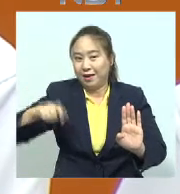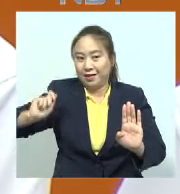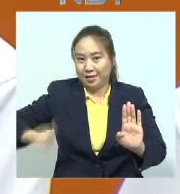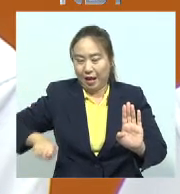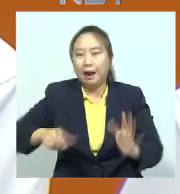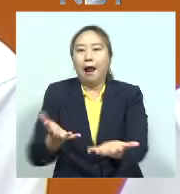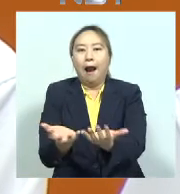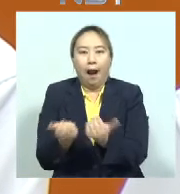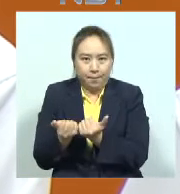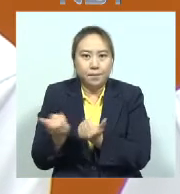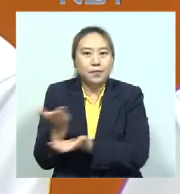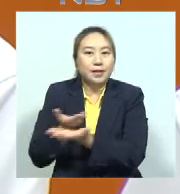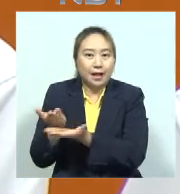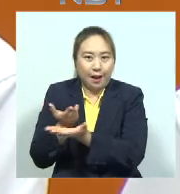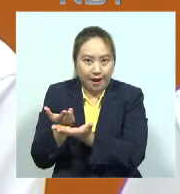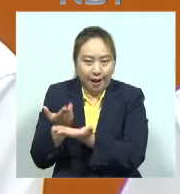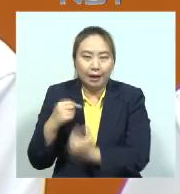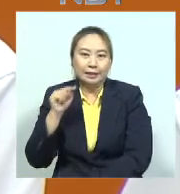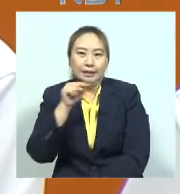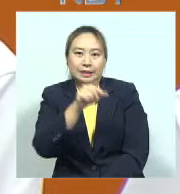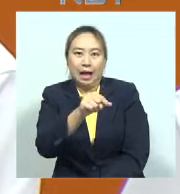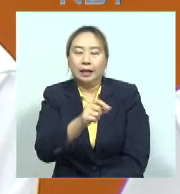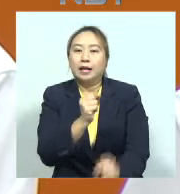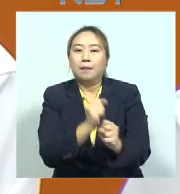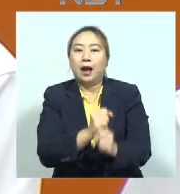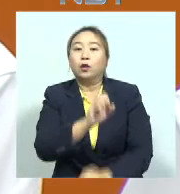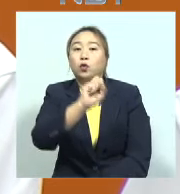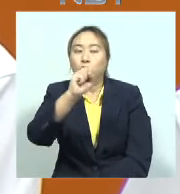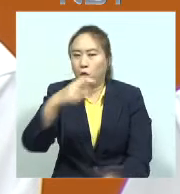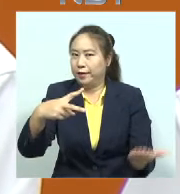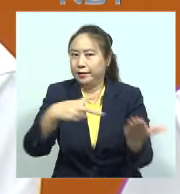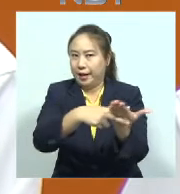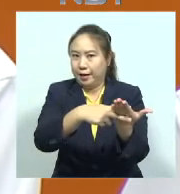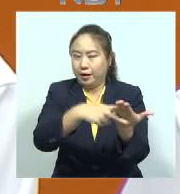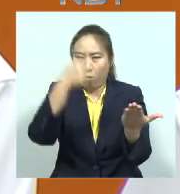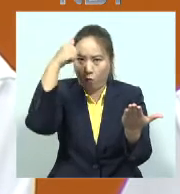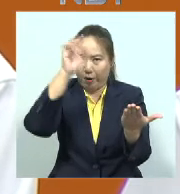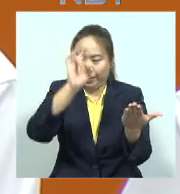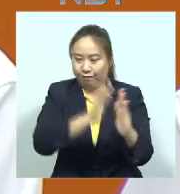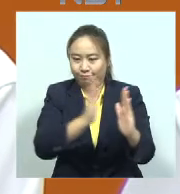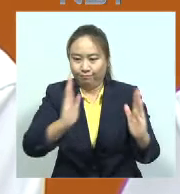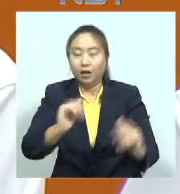ติรับคำร้องไว้พิจารณาและสั่งให้ยุติการปฏิบัติหน้าที่ชั่วคราวภายใน7วัน